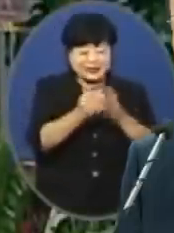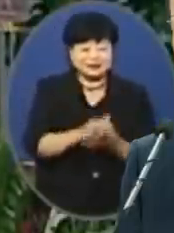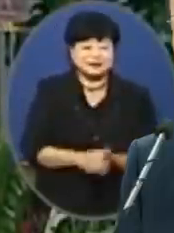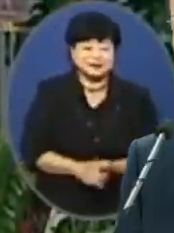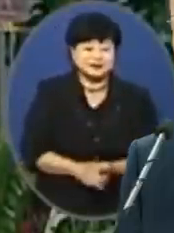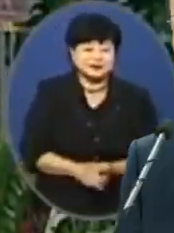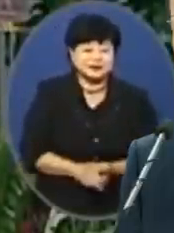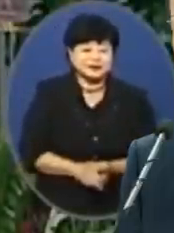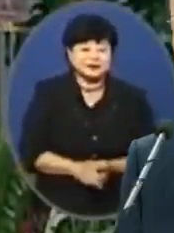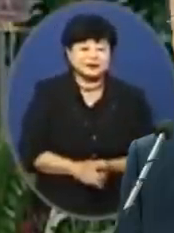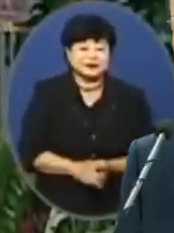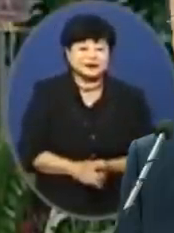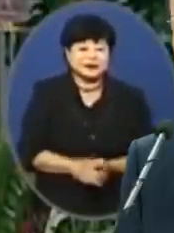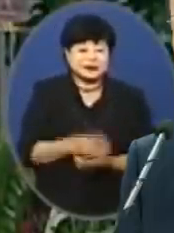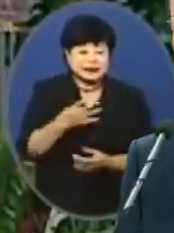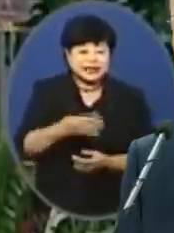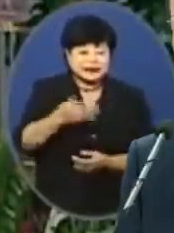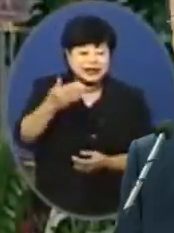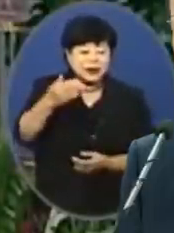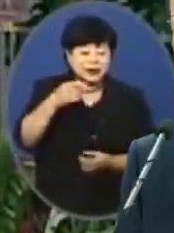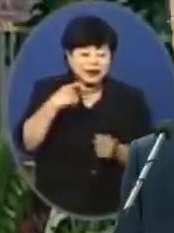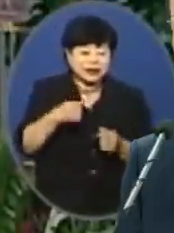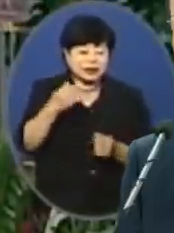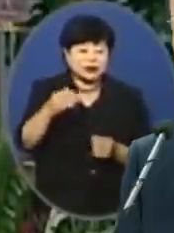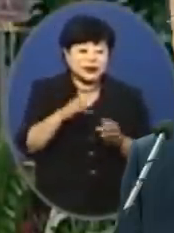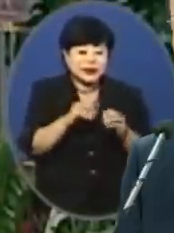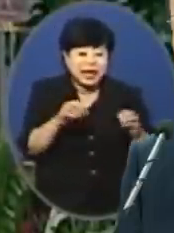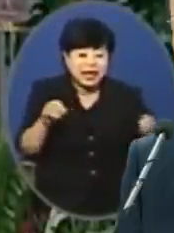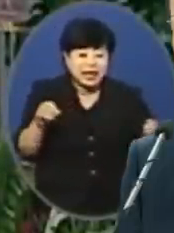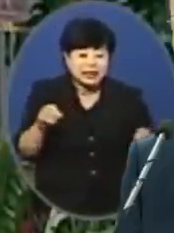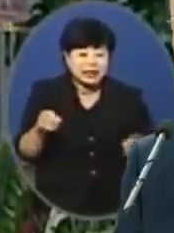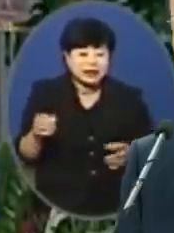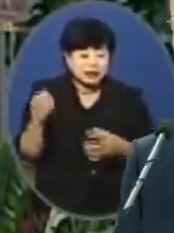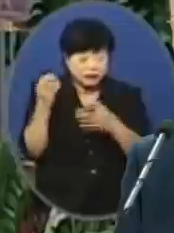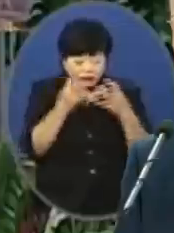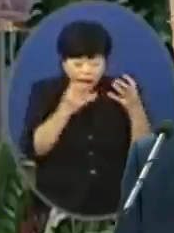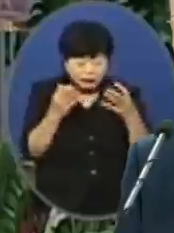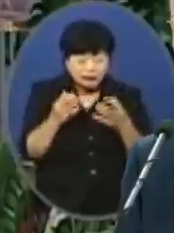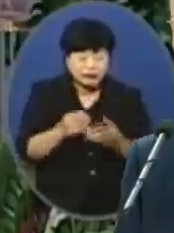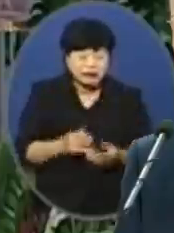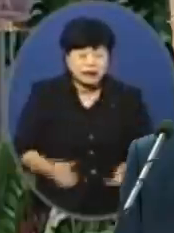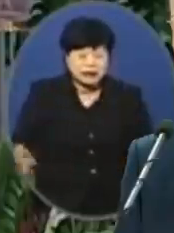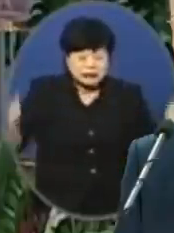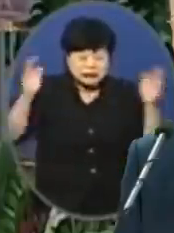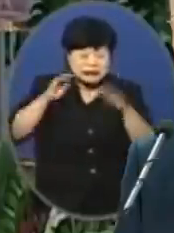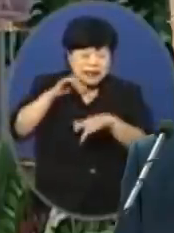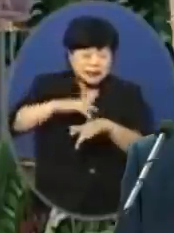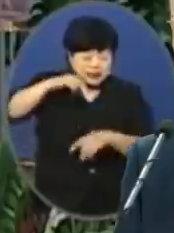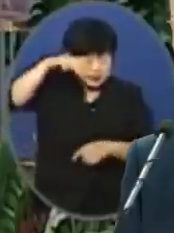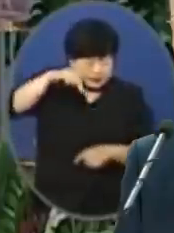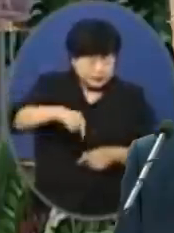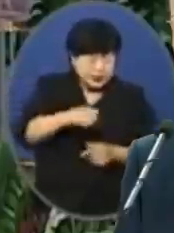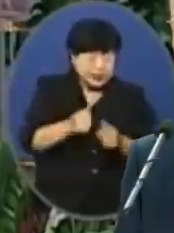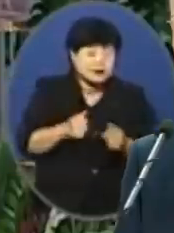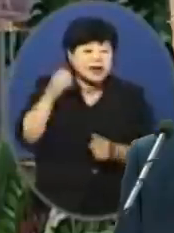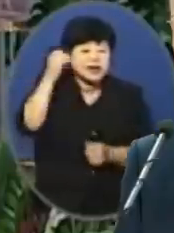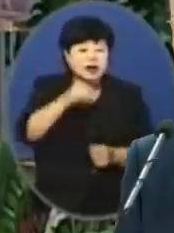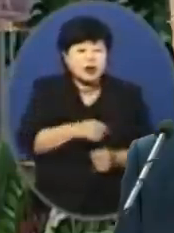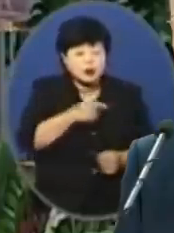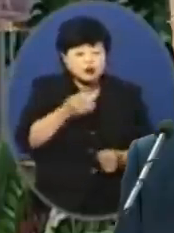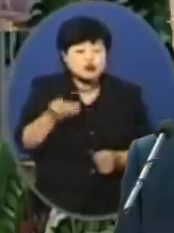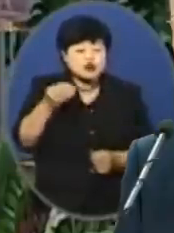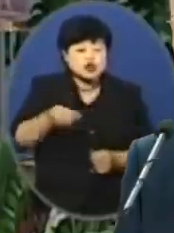3절은 우리에게 4차원을 알려줍니다. 땅이 혼돈하고 공허하며 흑암의 깊음 위에 있고 하나님의 영은